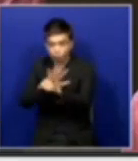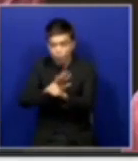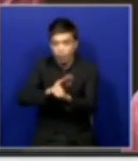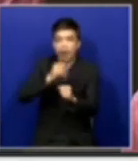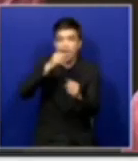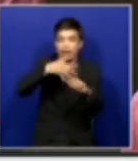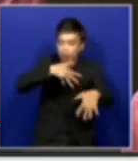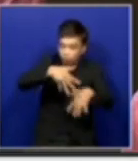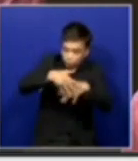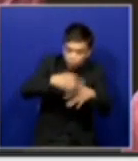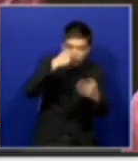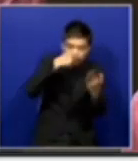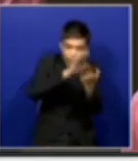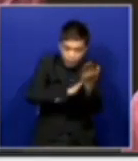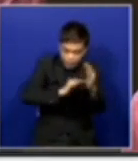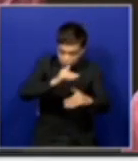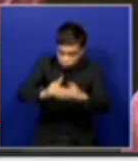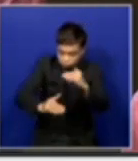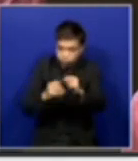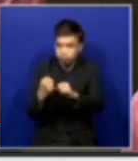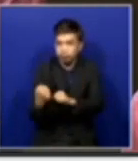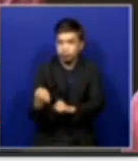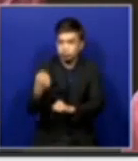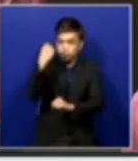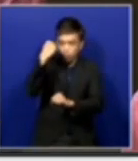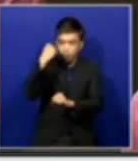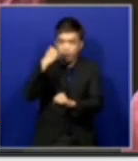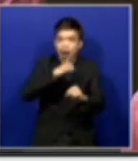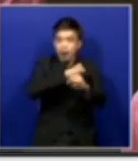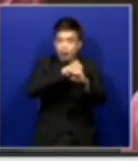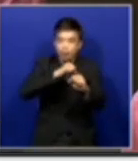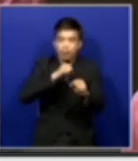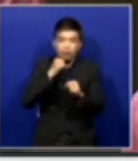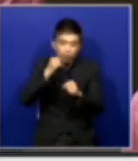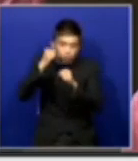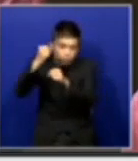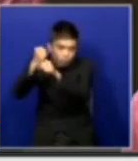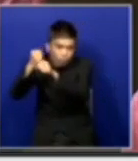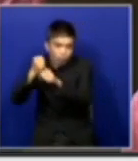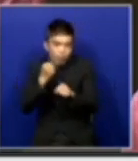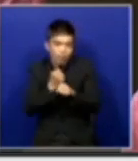งให้มีความแข็งแรงที่จะต่อสู้กับปัญหาเศรษฐกิจสังค